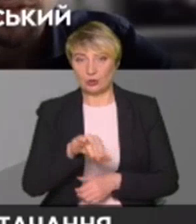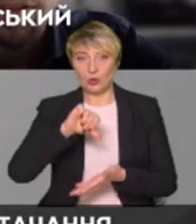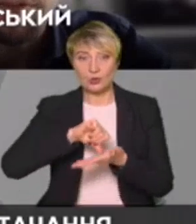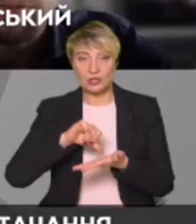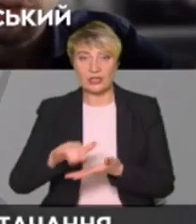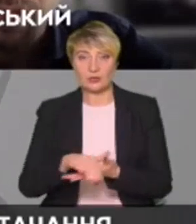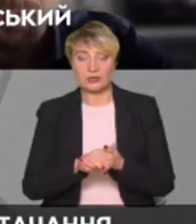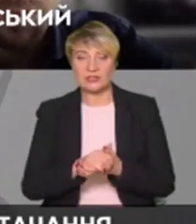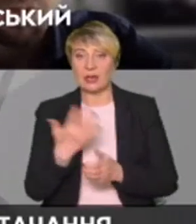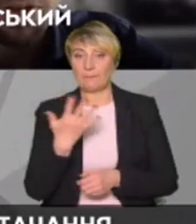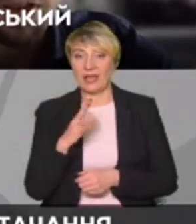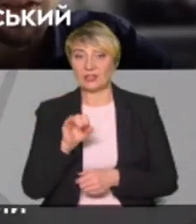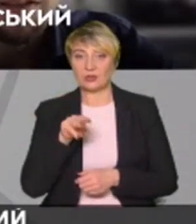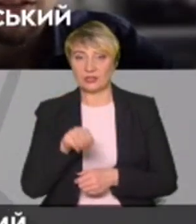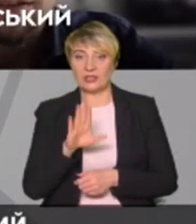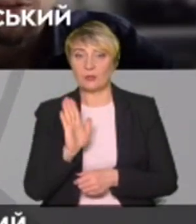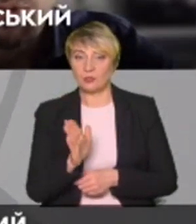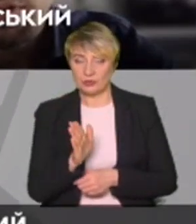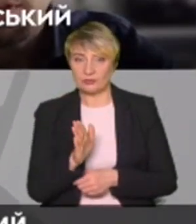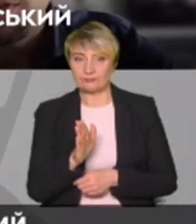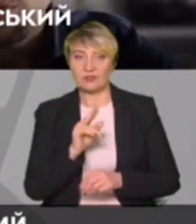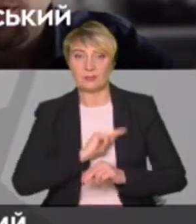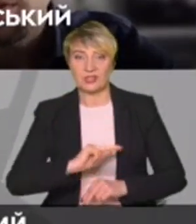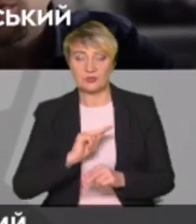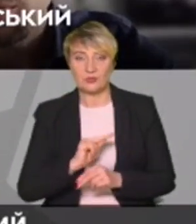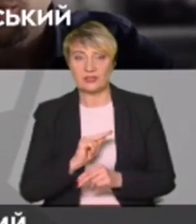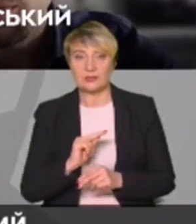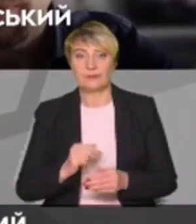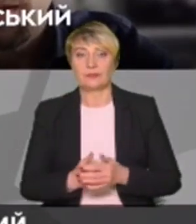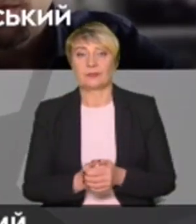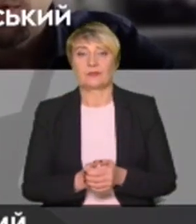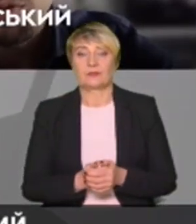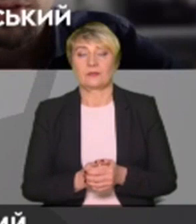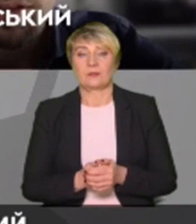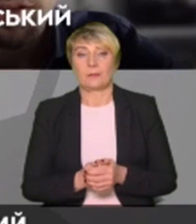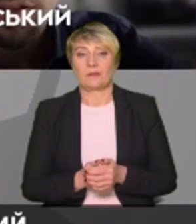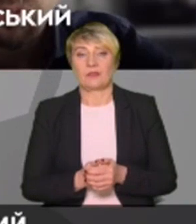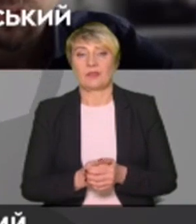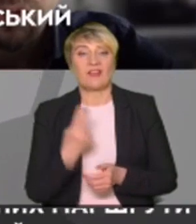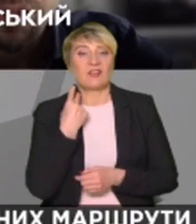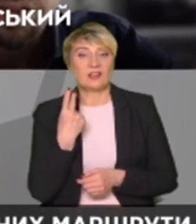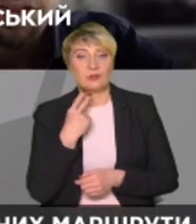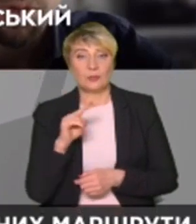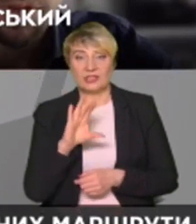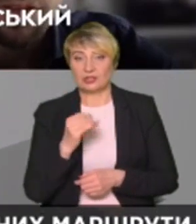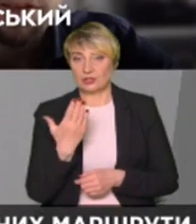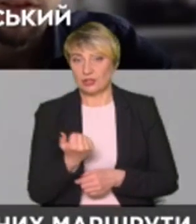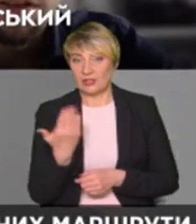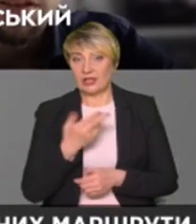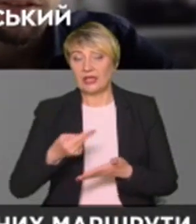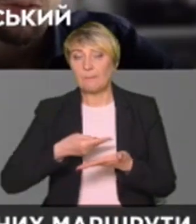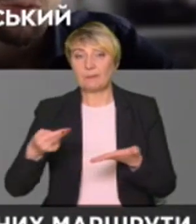5 стаття вона почне функціонувати. Для аналогії і для розуміння, ну, допустимо, Великобританія і Сполучені Штати, які